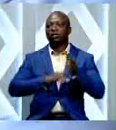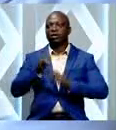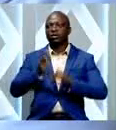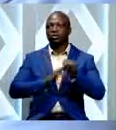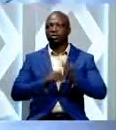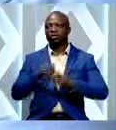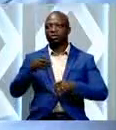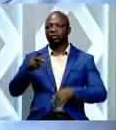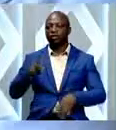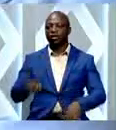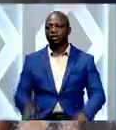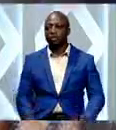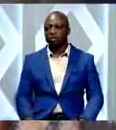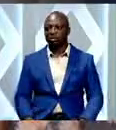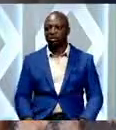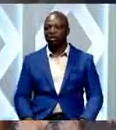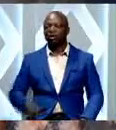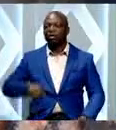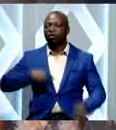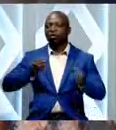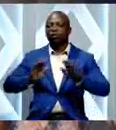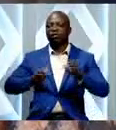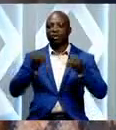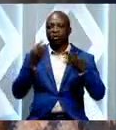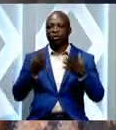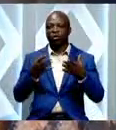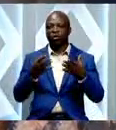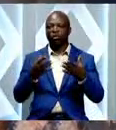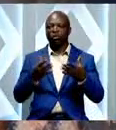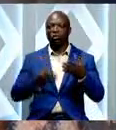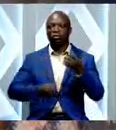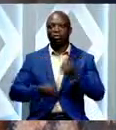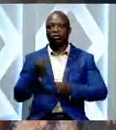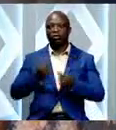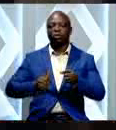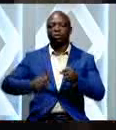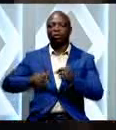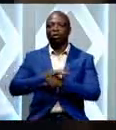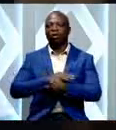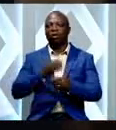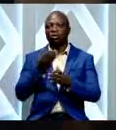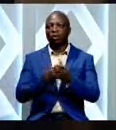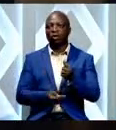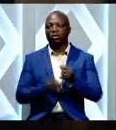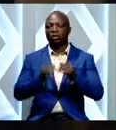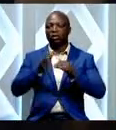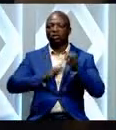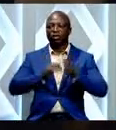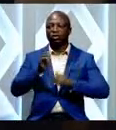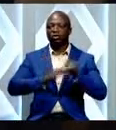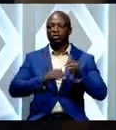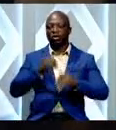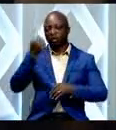vertes. Nous pouvons faire beaucoup plus pour combler le déficit d'infrastructures en Afrique. La plupart des